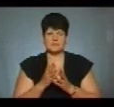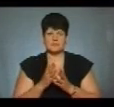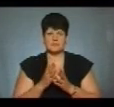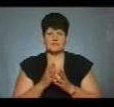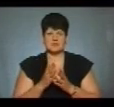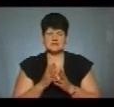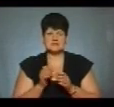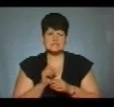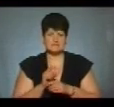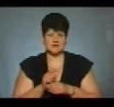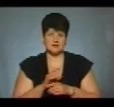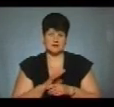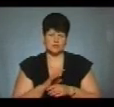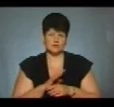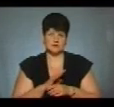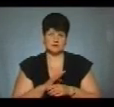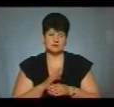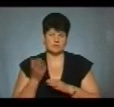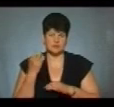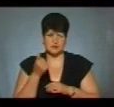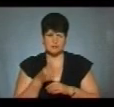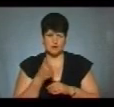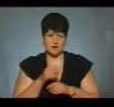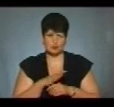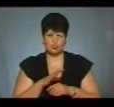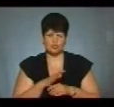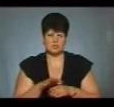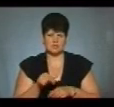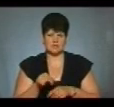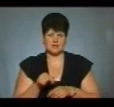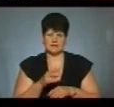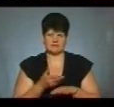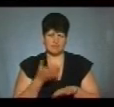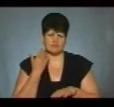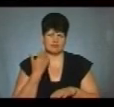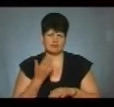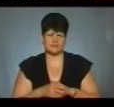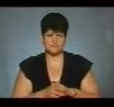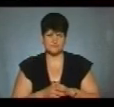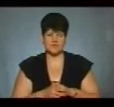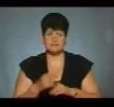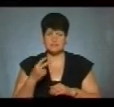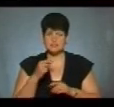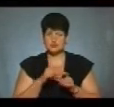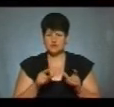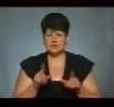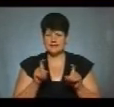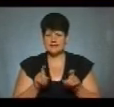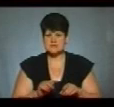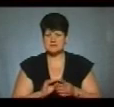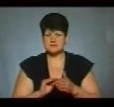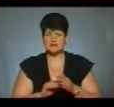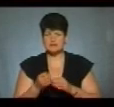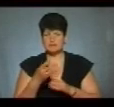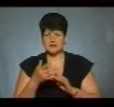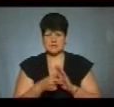але завдання відносно з попередніми роками, здається, були нескладними. У 20-й школі тести писали у